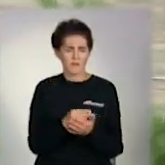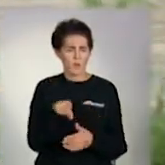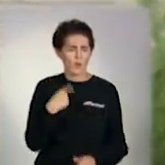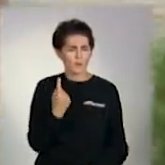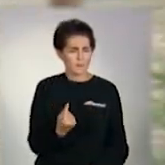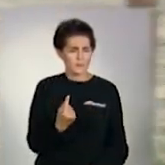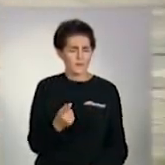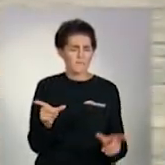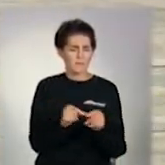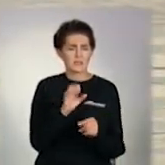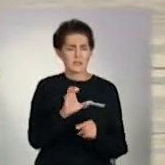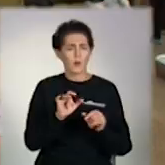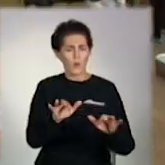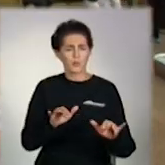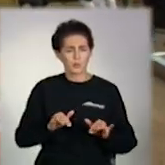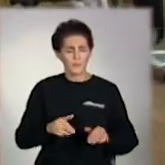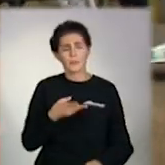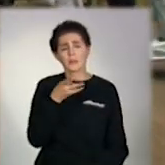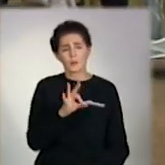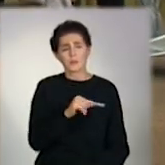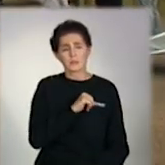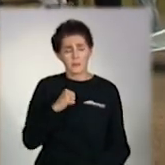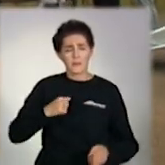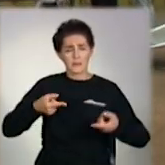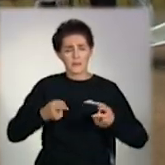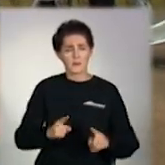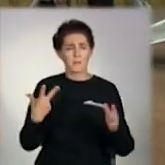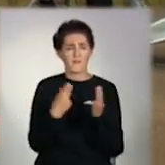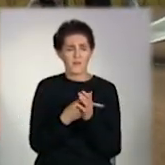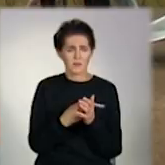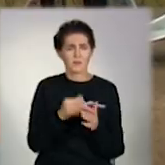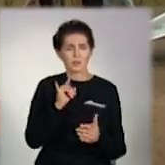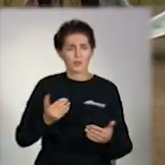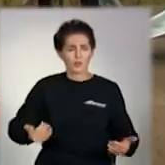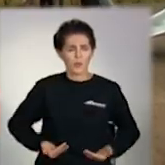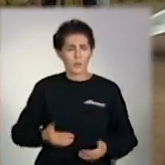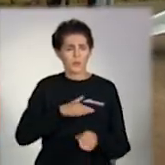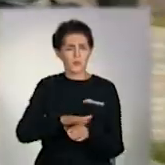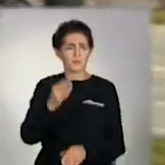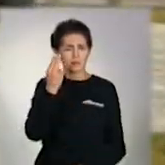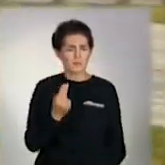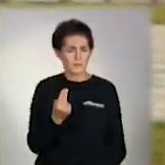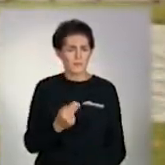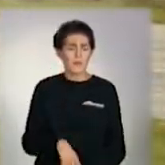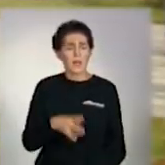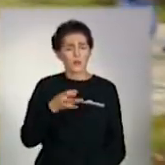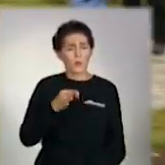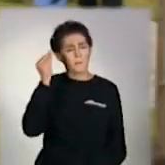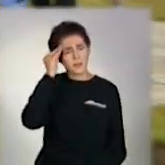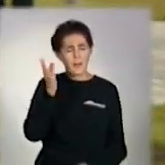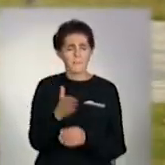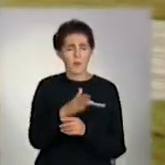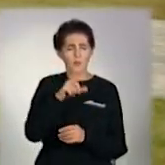один с компьютером. На самом деле надо просто вакцинироваться и жить полноценной жизнью, если честно. Проте думки